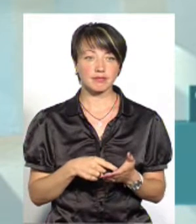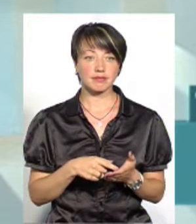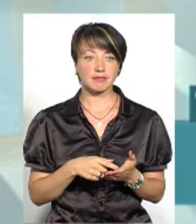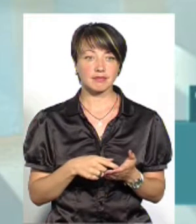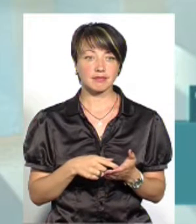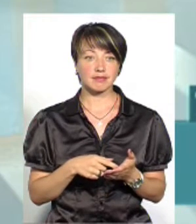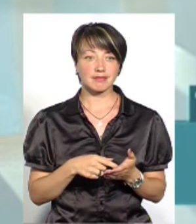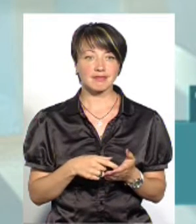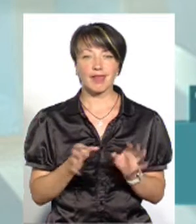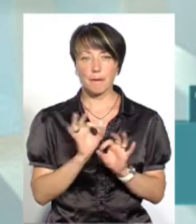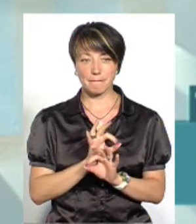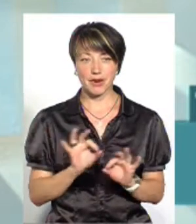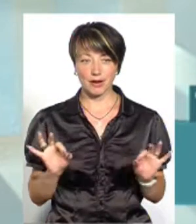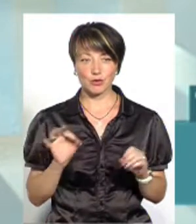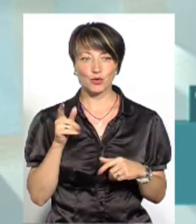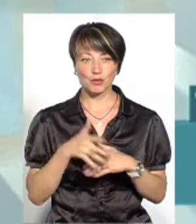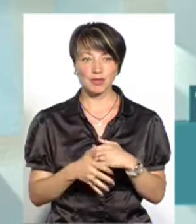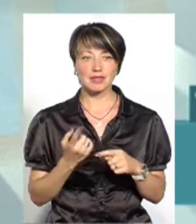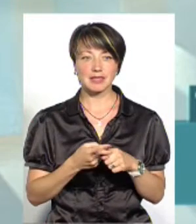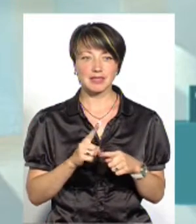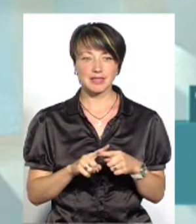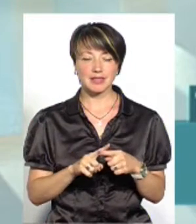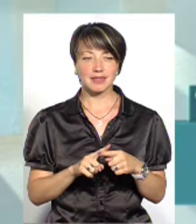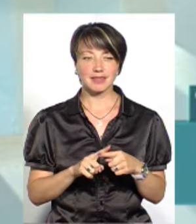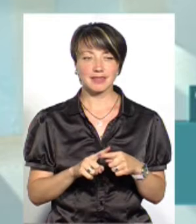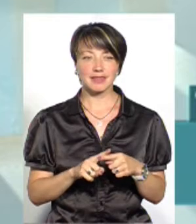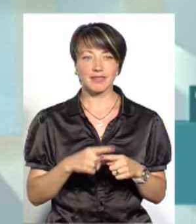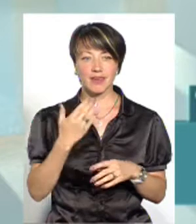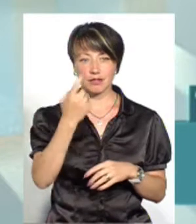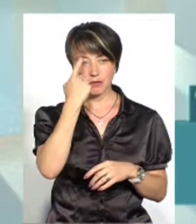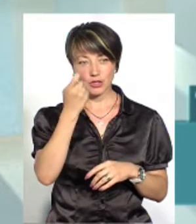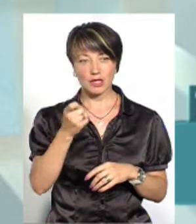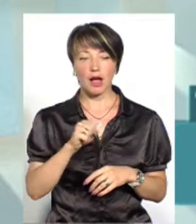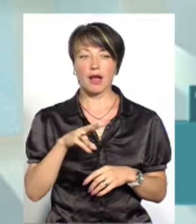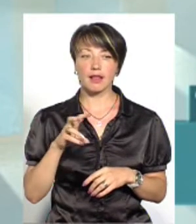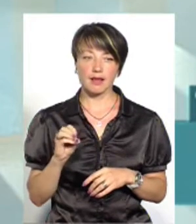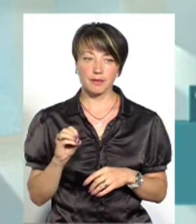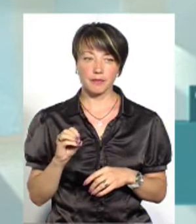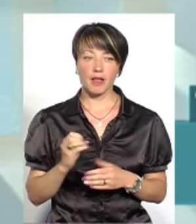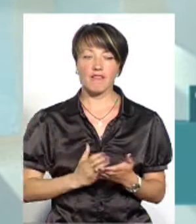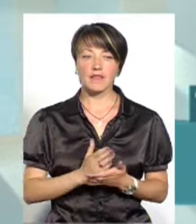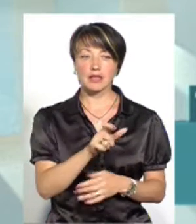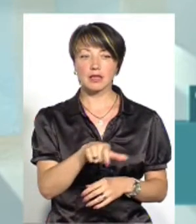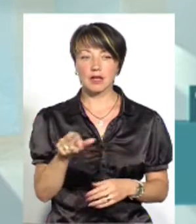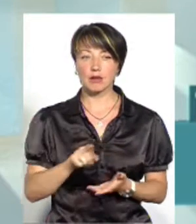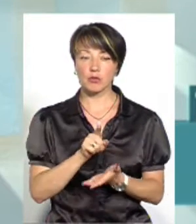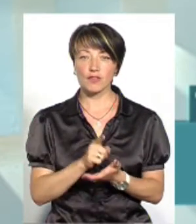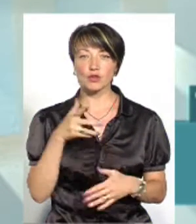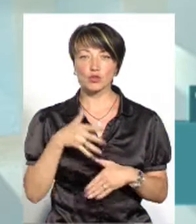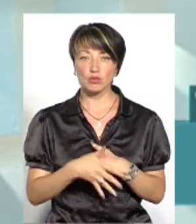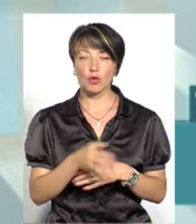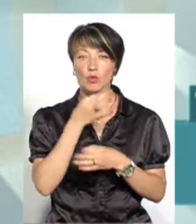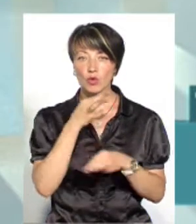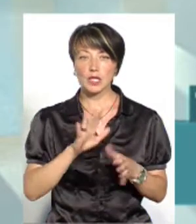розуміють. Я прекрасно розумію цей такий у вас меседж, посил, але ветерани повинні зрозуміти, що